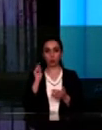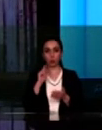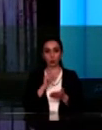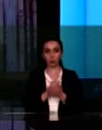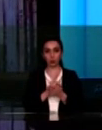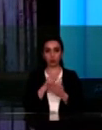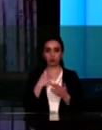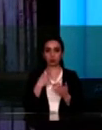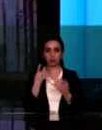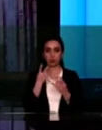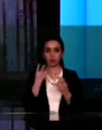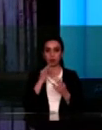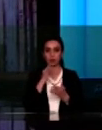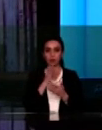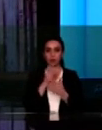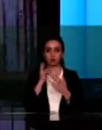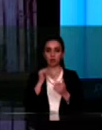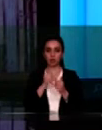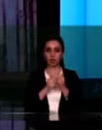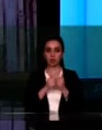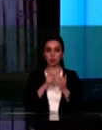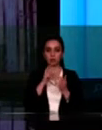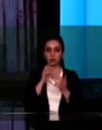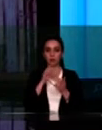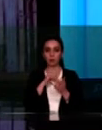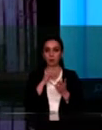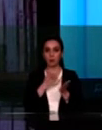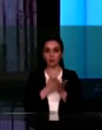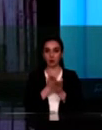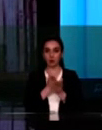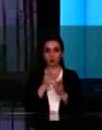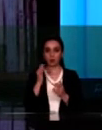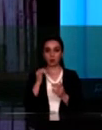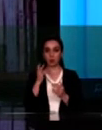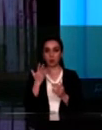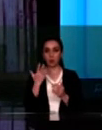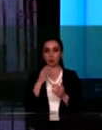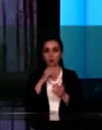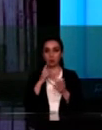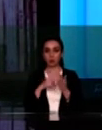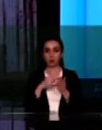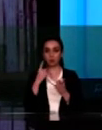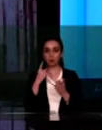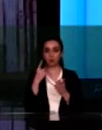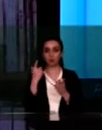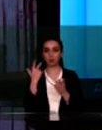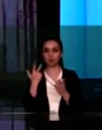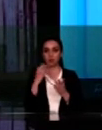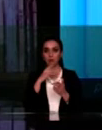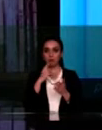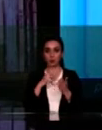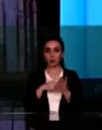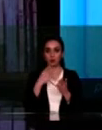мы должны запустить и ответить на каждый из предложенных вариантов. Здесь у нас 5 вопросов. Первые 3 вопроса у нас были